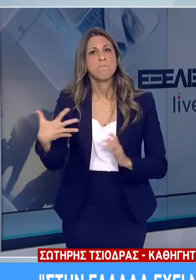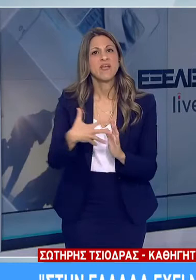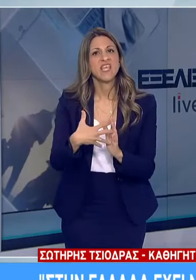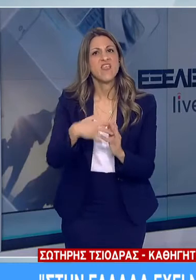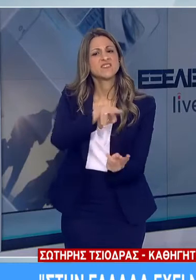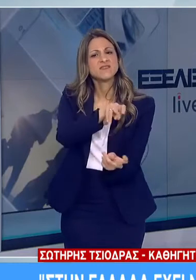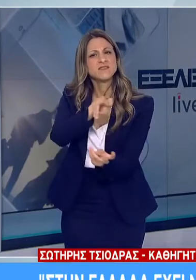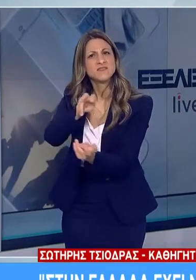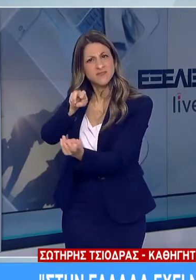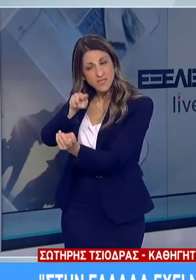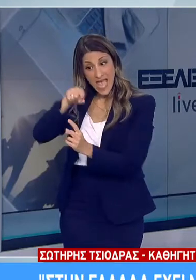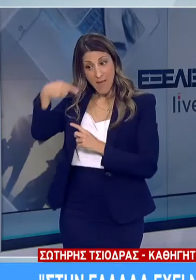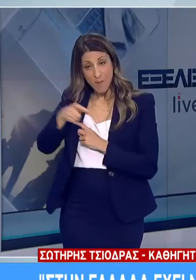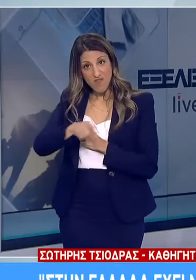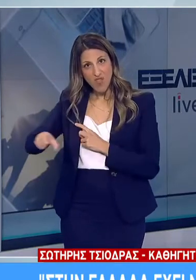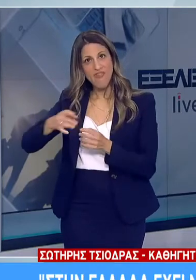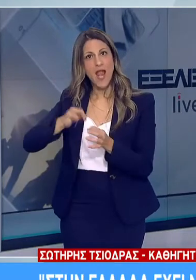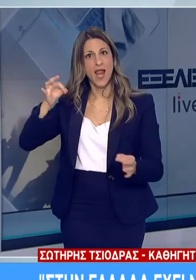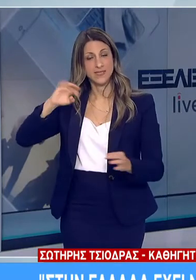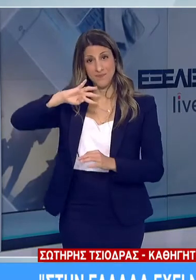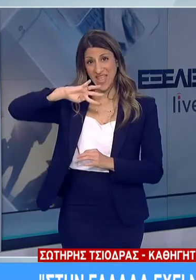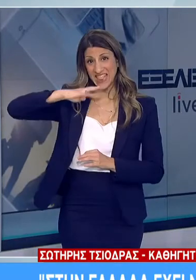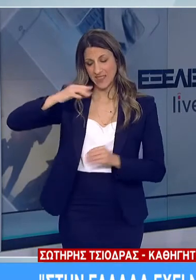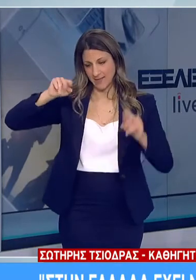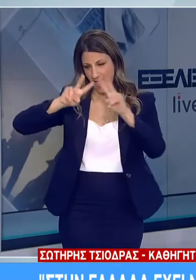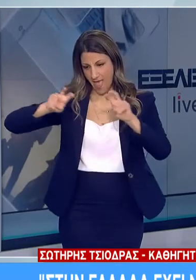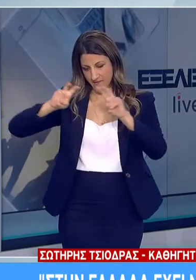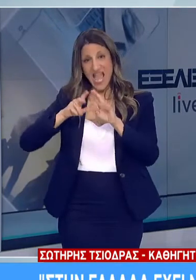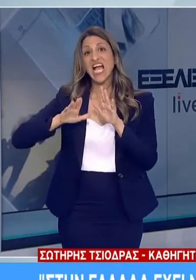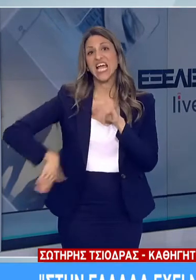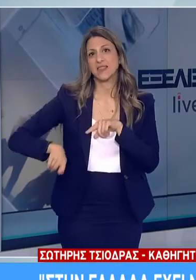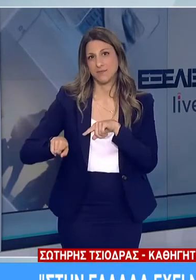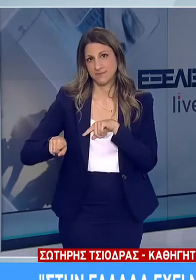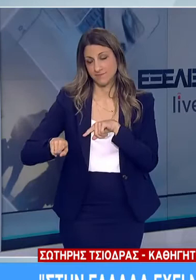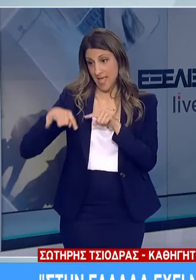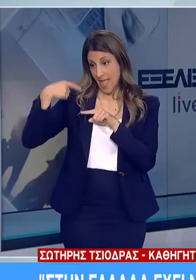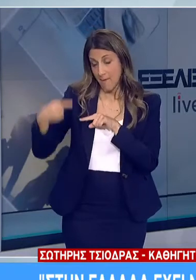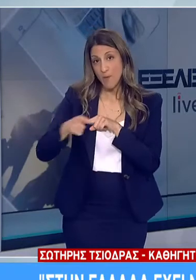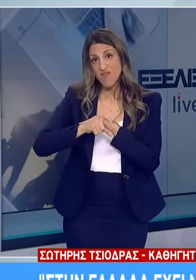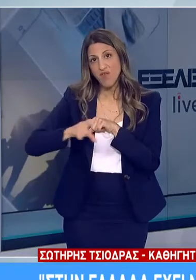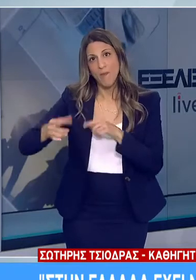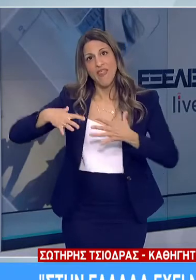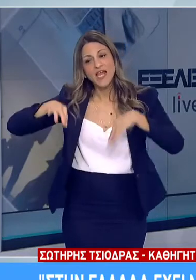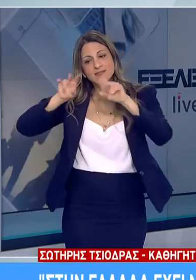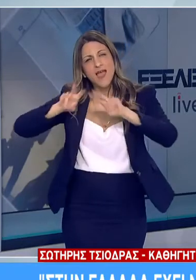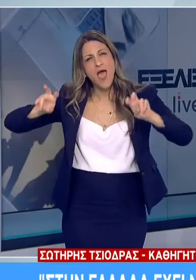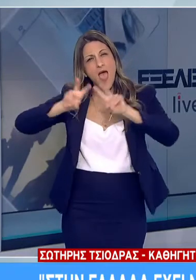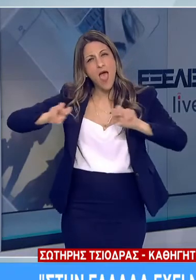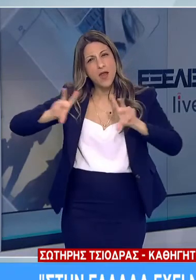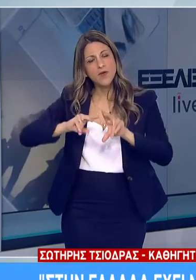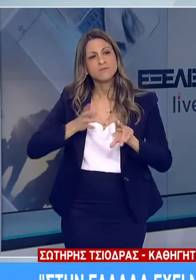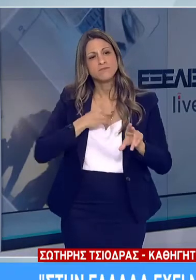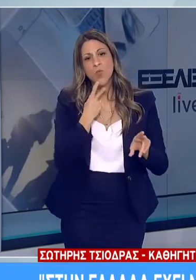τα οποία θα αναλυθούν την επόμενη εβδομάδα. Τέταρτον, στην περιφέρεια Κρήτης ξεκινά την επόμενη εβδομάδα πληθυσμιακή